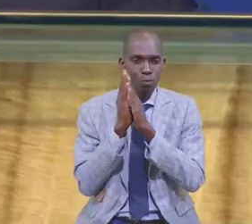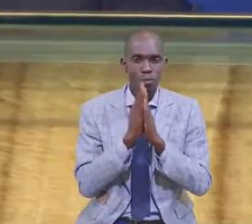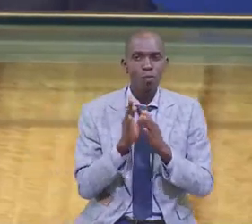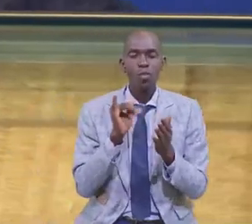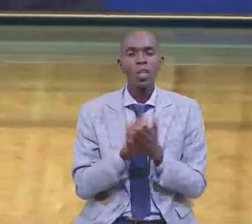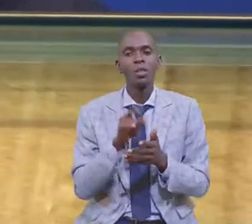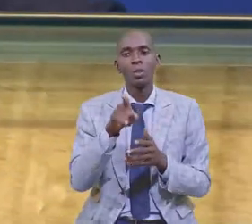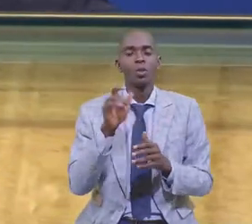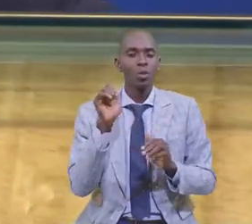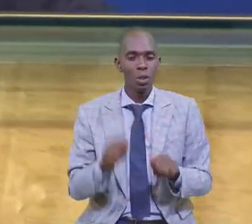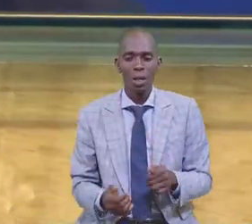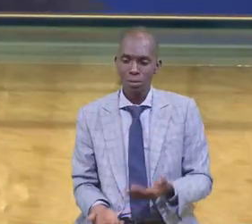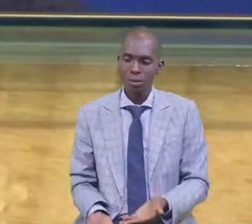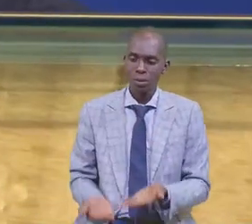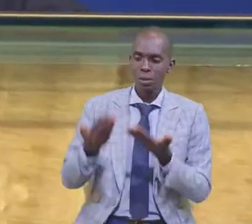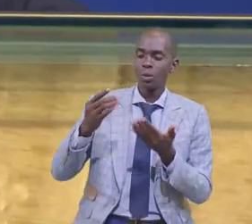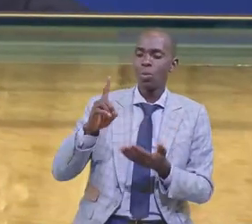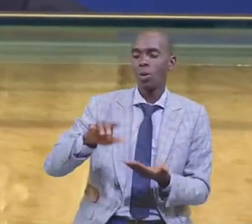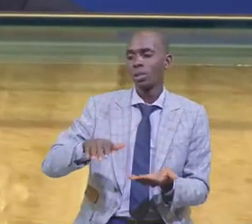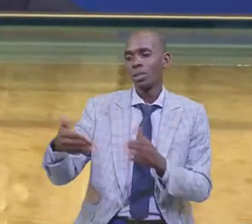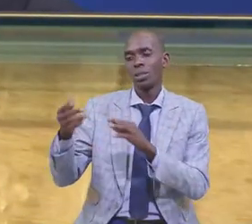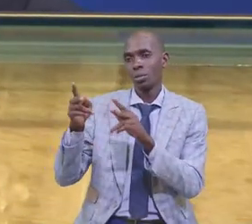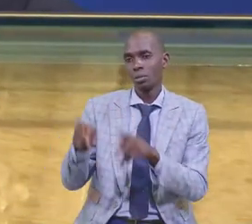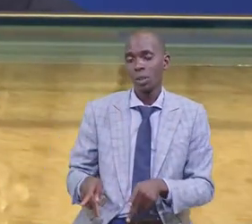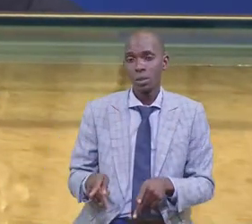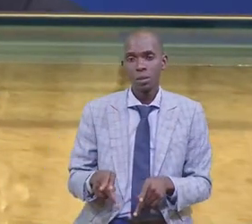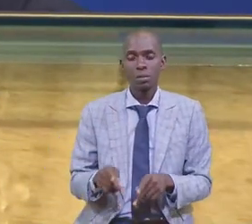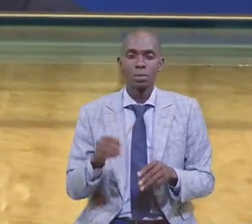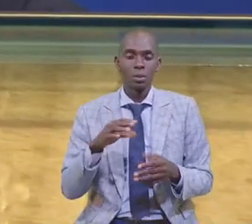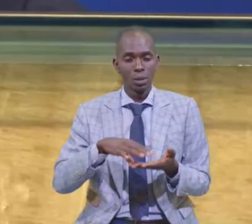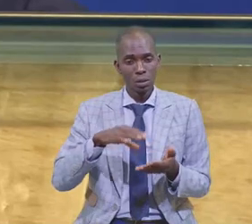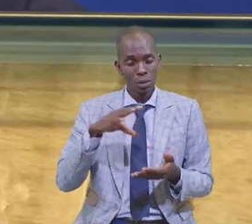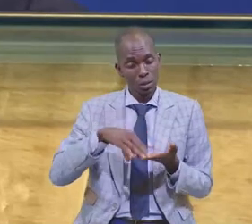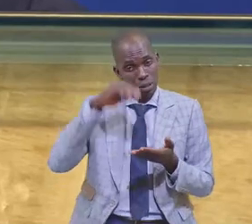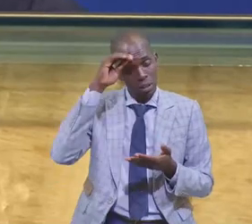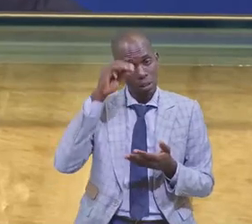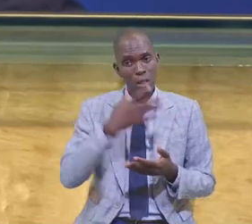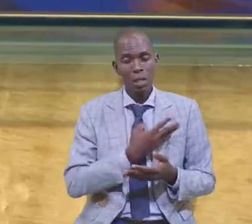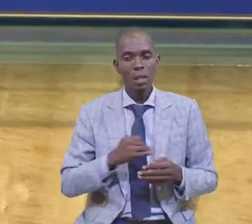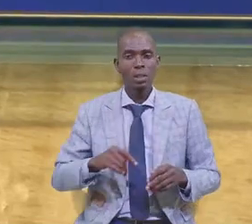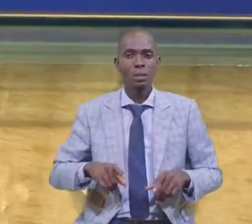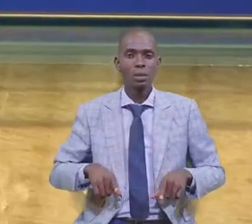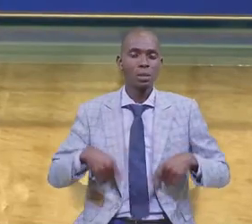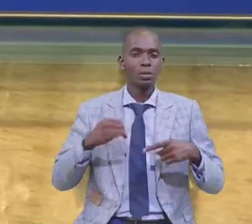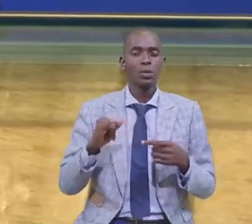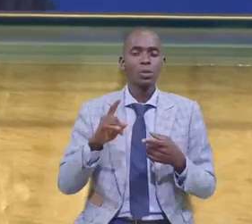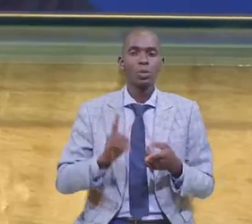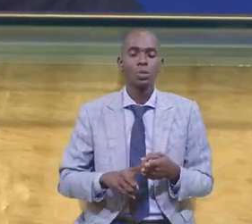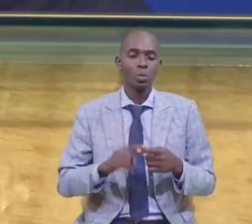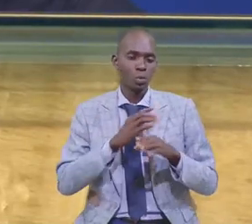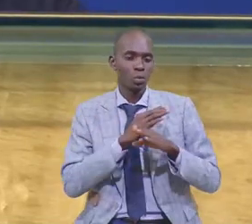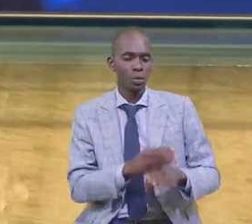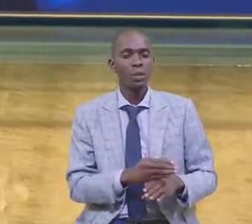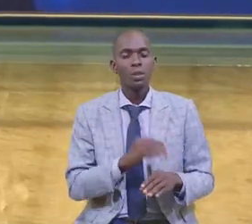est mieux que d'aller et jeûner et prier pour ressusciter une personne. Vivre et pour